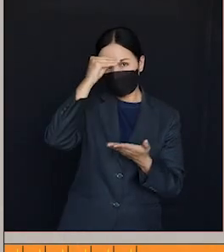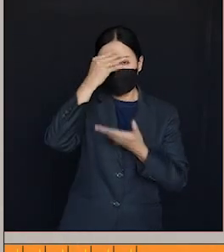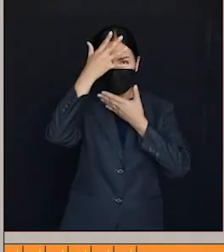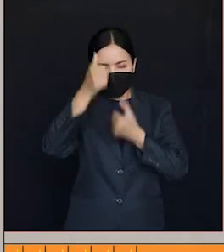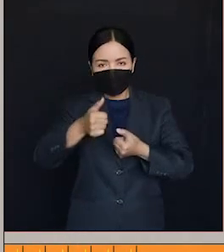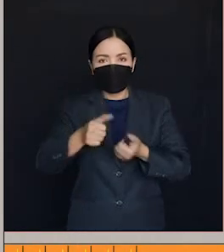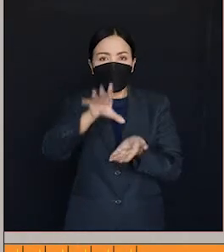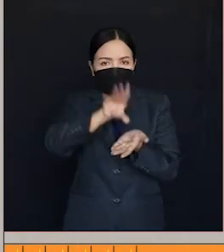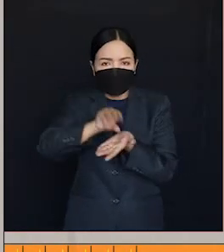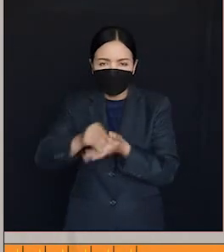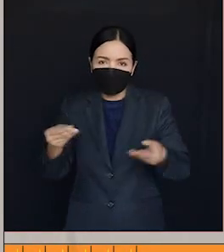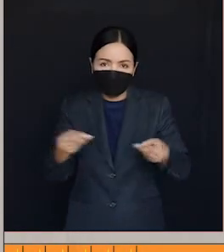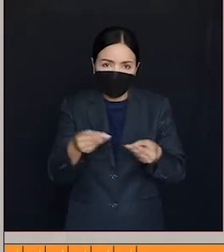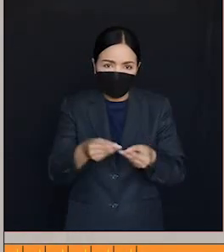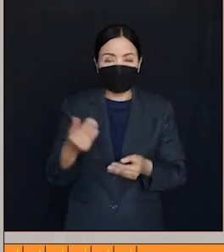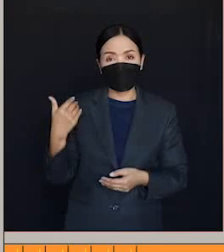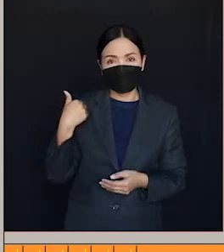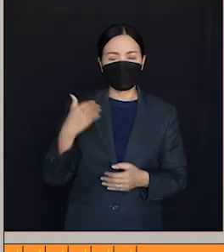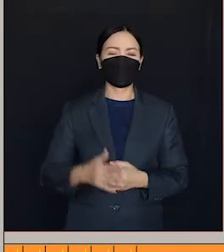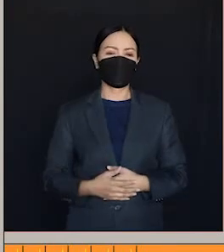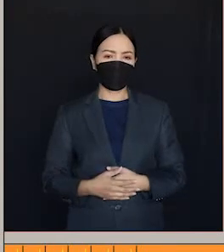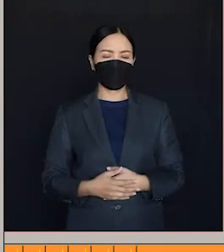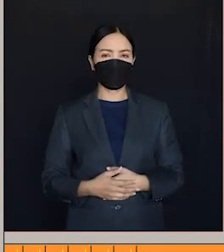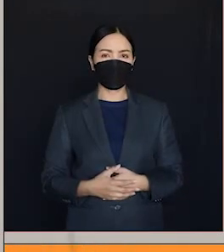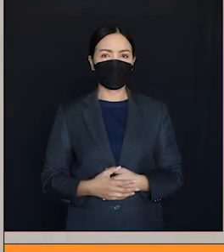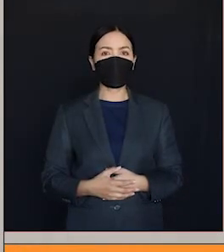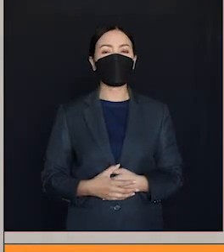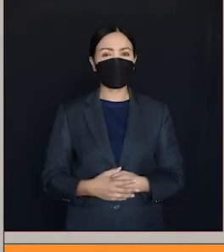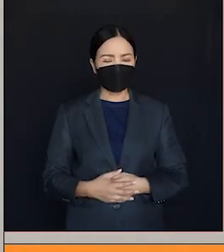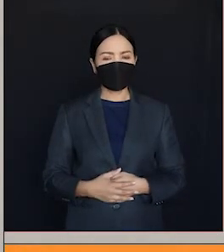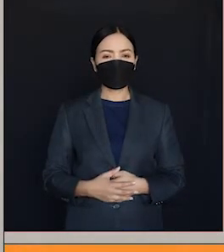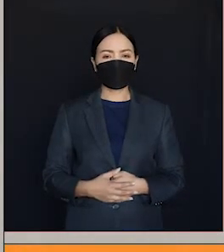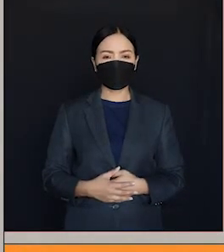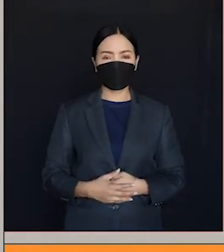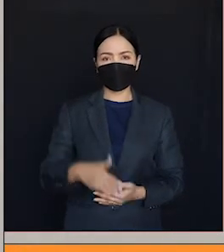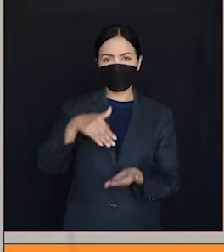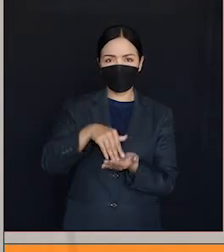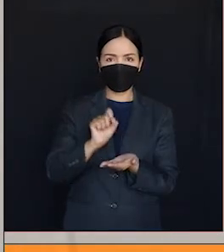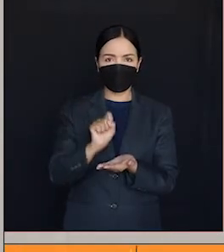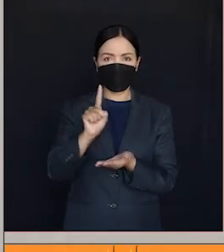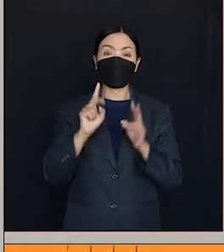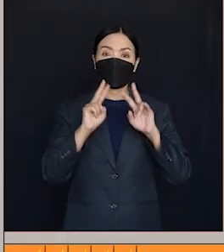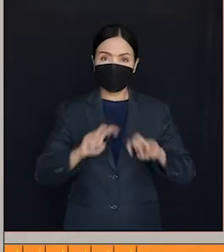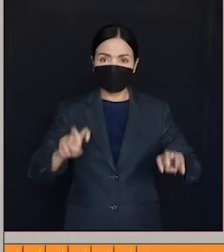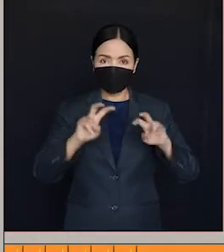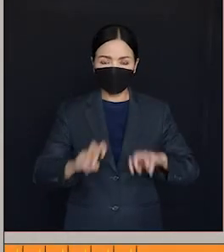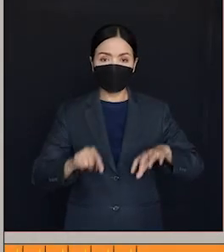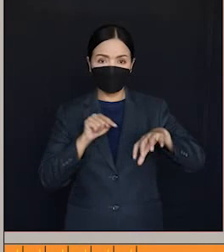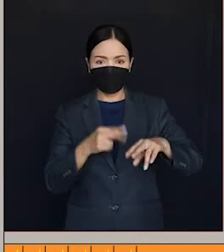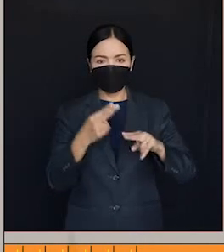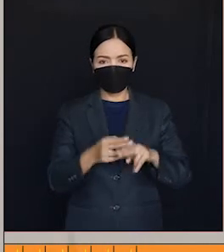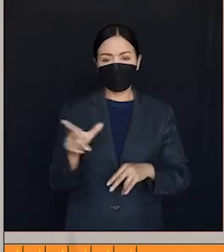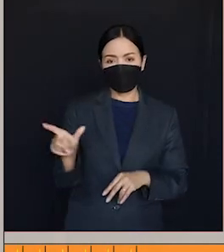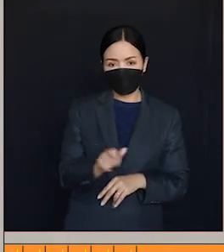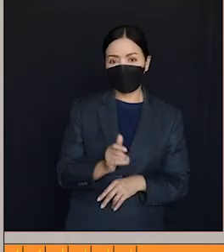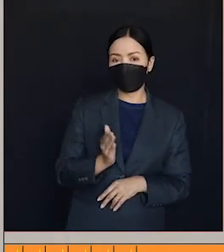ราแชร์ข้อมูลไหมอย่างไรคะ นะคะก็ต้องบอกว่าในส่วนของศูนย์วิจัยที่เราเรียกสั้นๆว่า